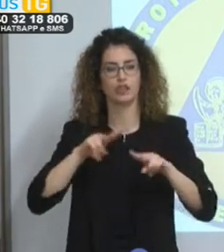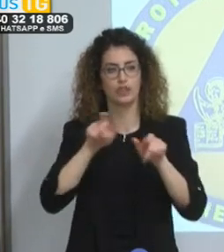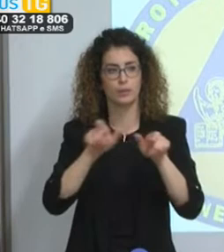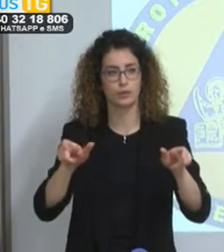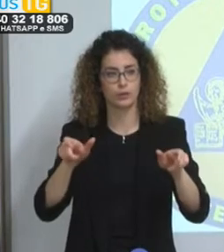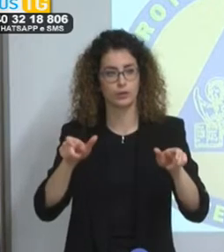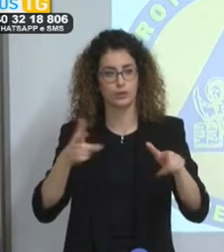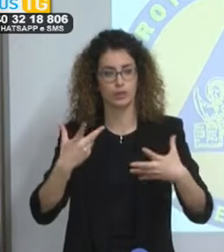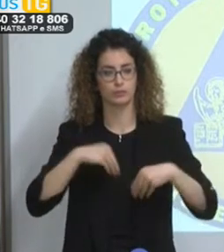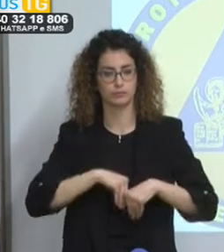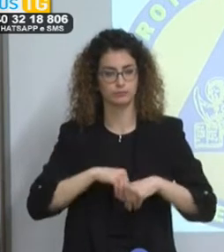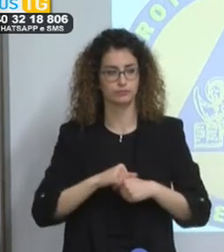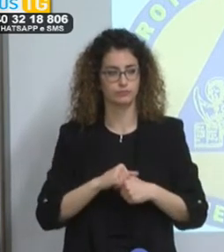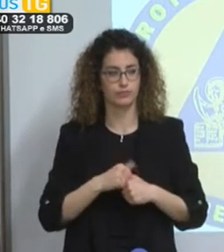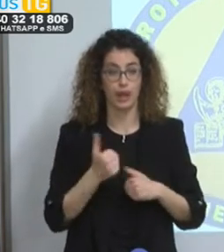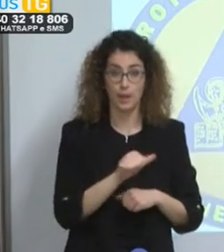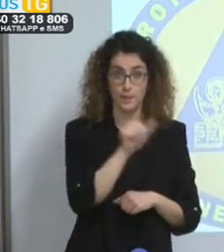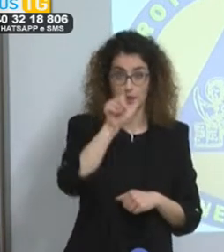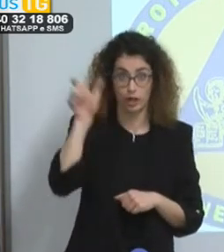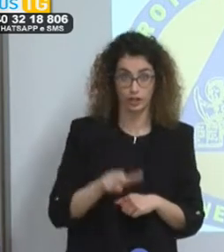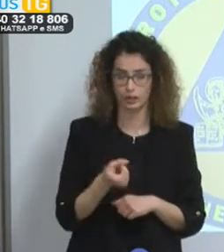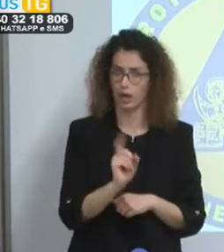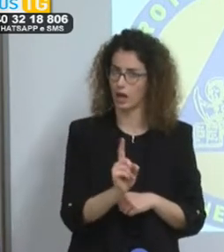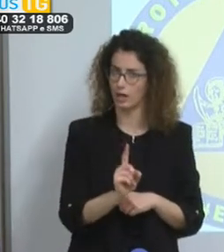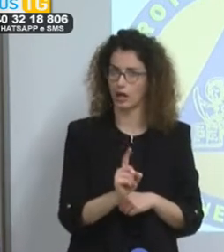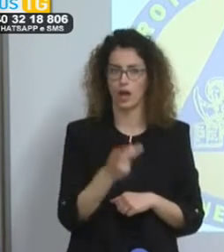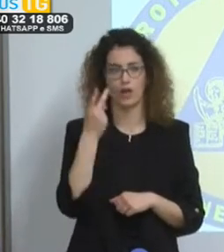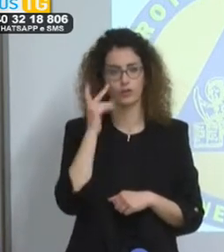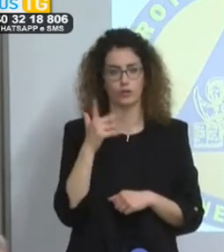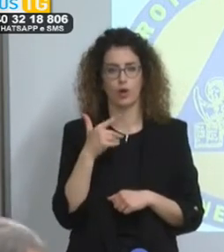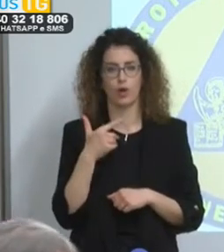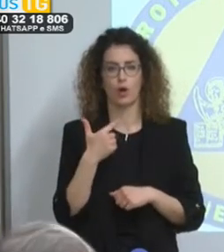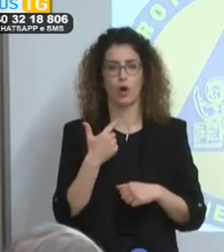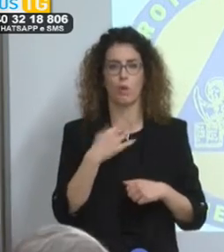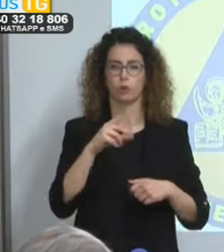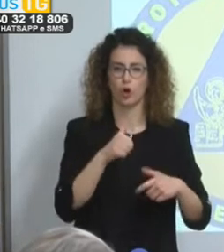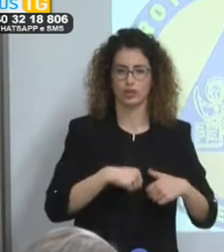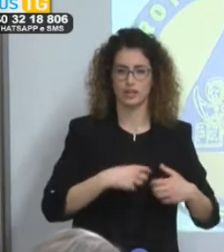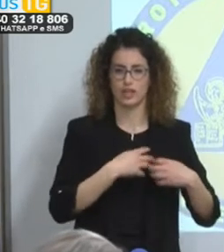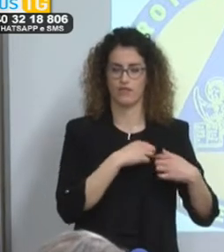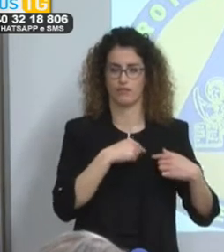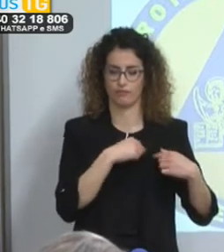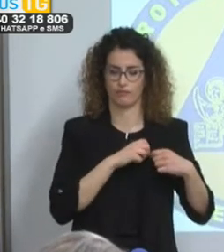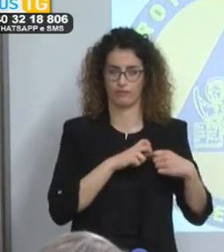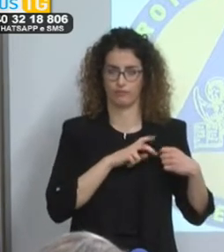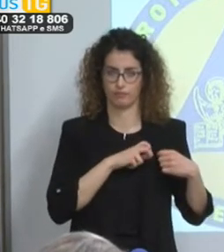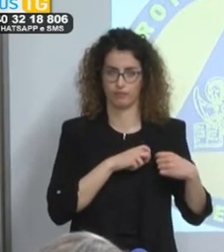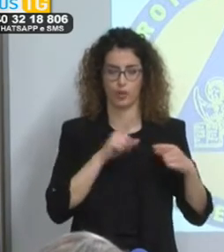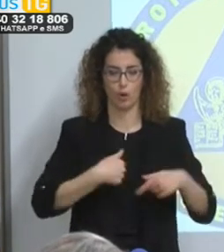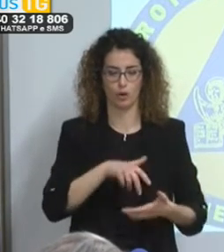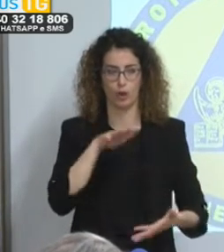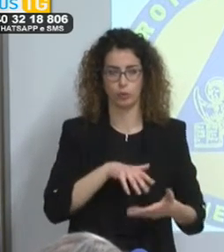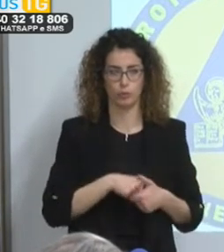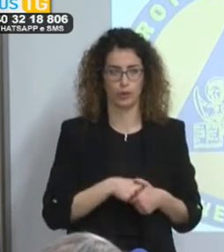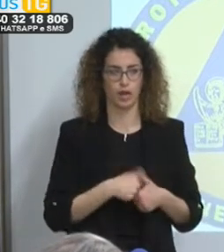stati impiantati. Che non è la prima volta che succede in Italia sta roba, no? L'abbiamo visto con le protesi, l'abbiamo visto con le valvole, adesso con le pompe. Cioè.